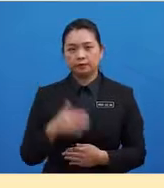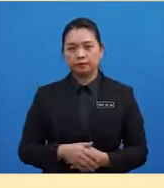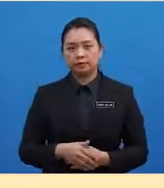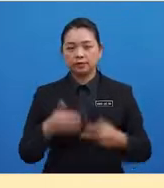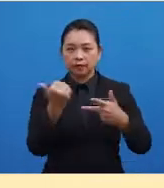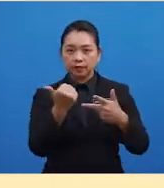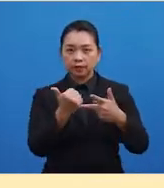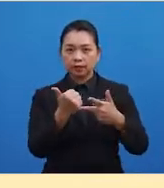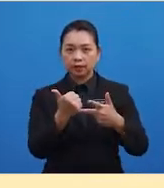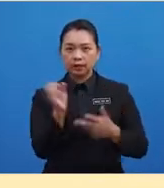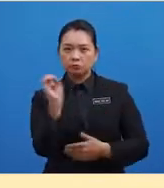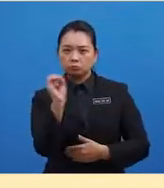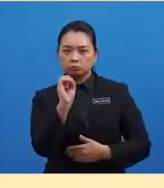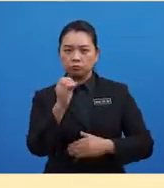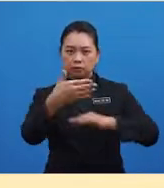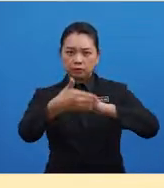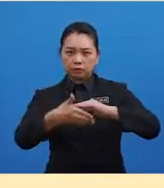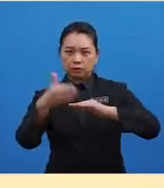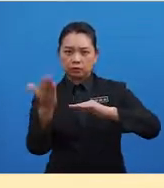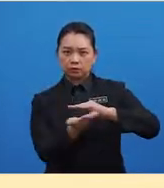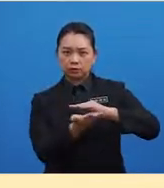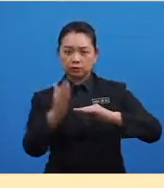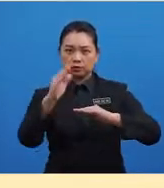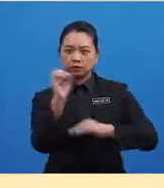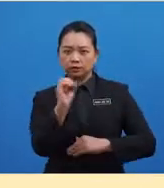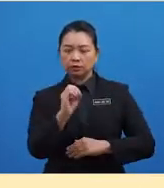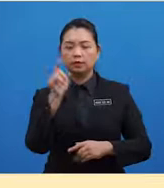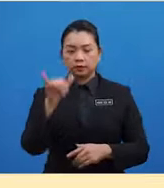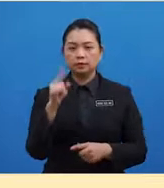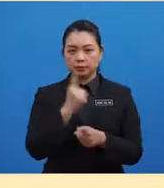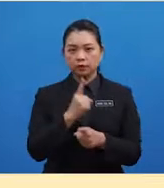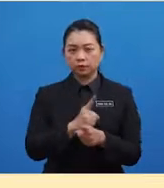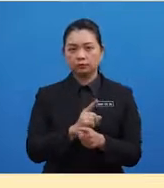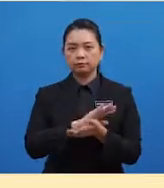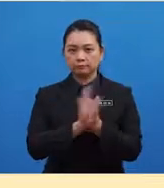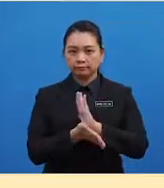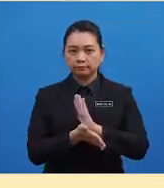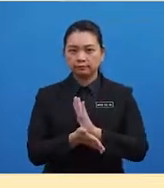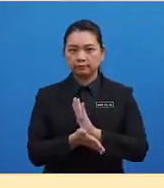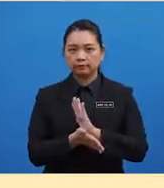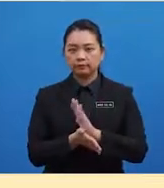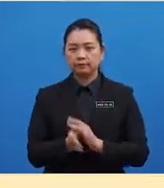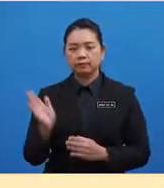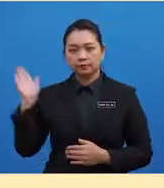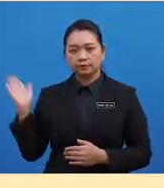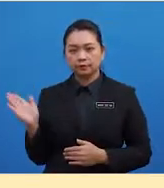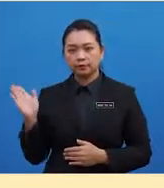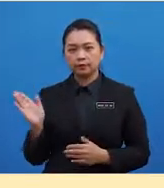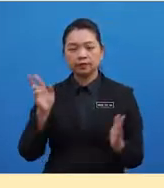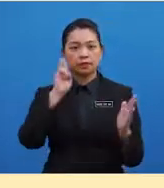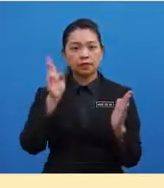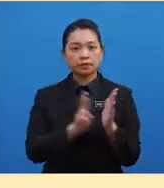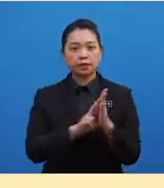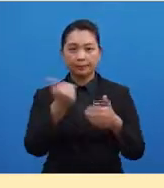Yang ketiga, tidak mempunyai sisi yang melengkung. Ya, betul. Jadi, disebabkan rajah pertama